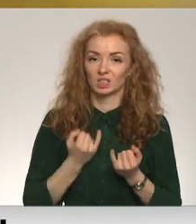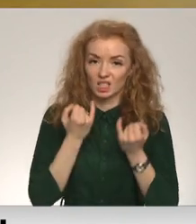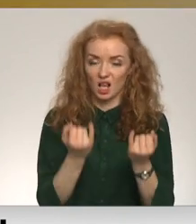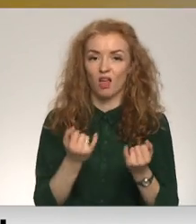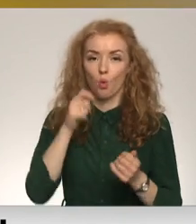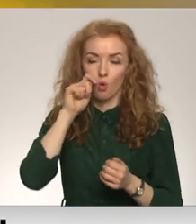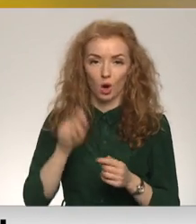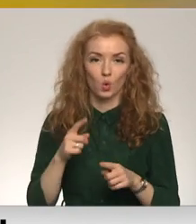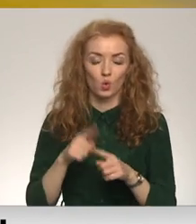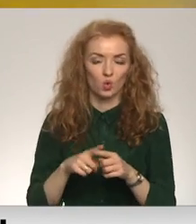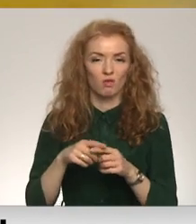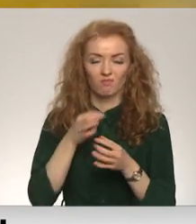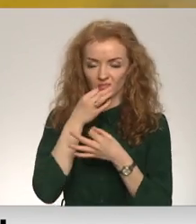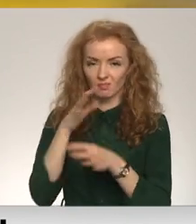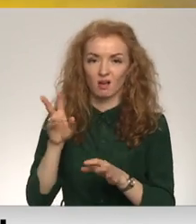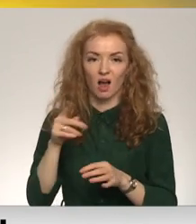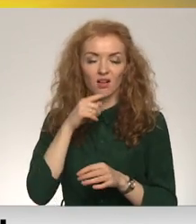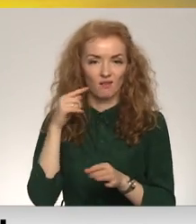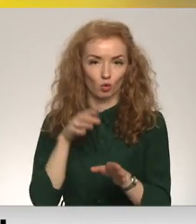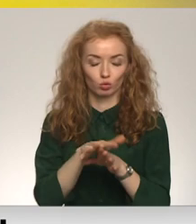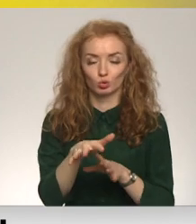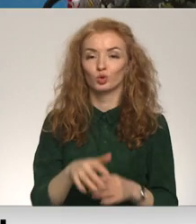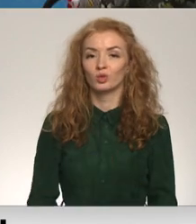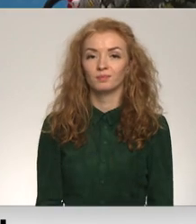nosoda Krievijas karu pret to. Plašāk stāsta Māris Klūga.